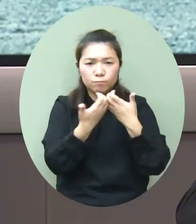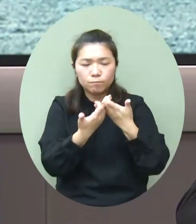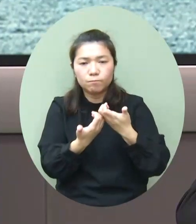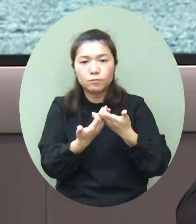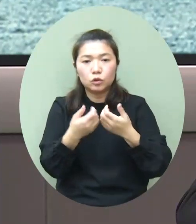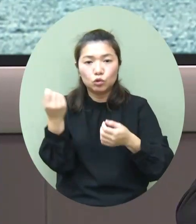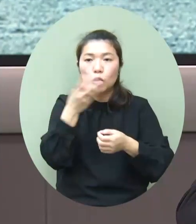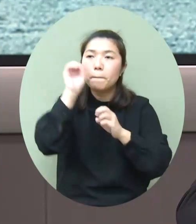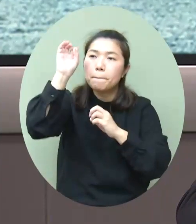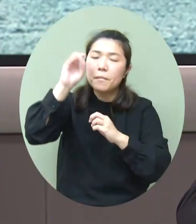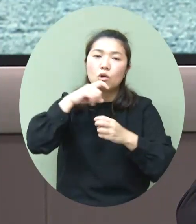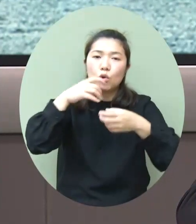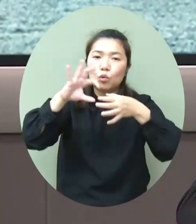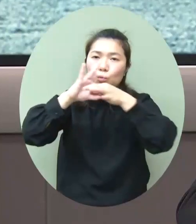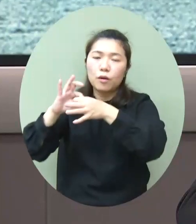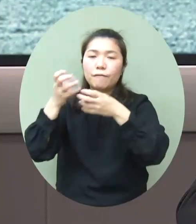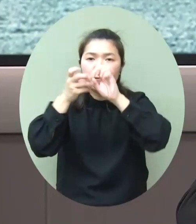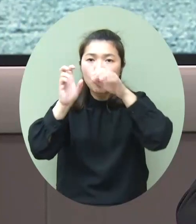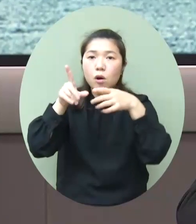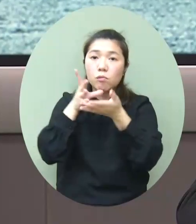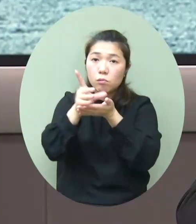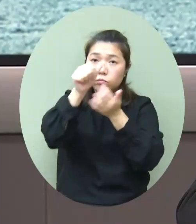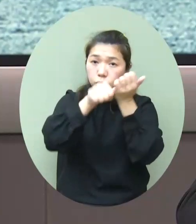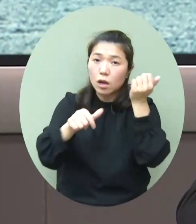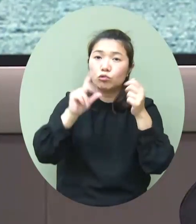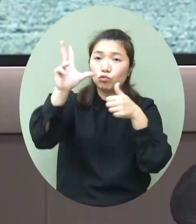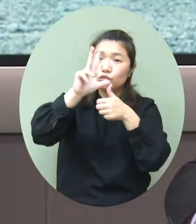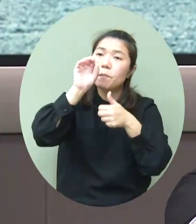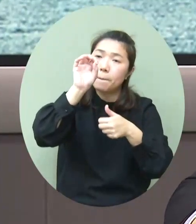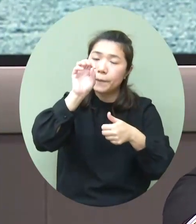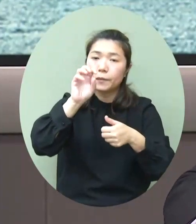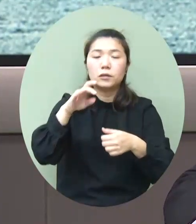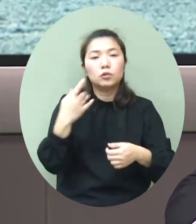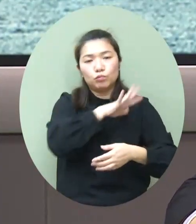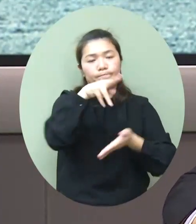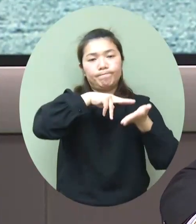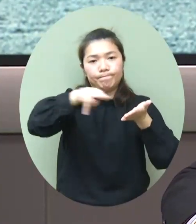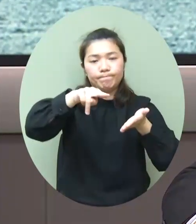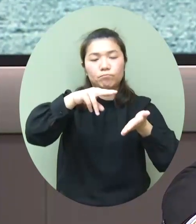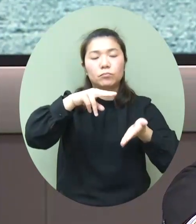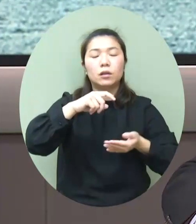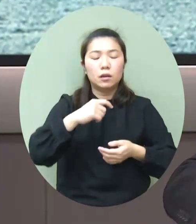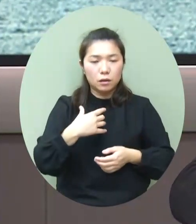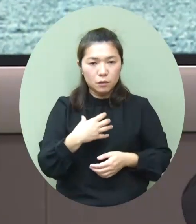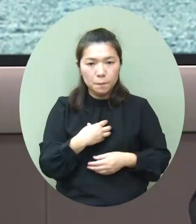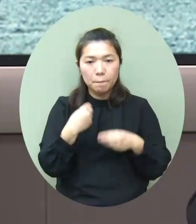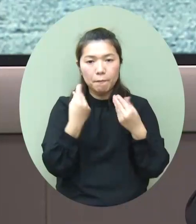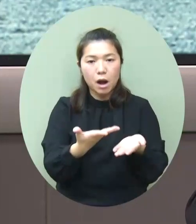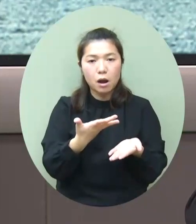数据，也更新了联合科学委员会的主席，大家也一致认